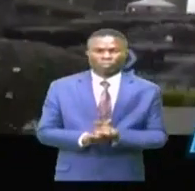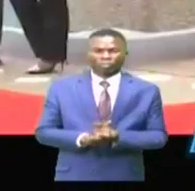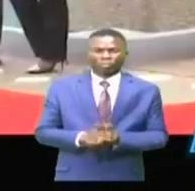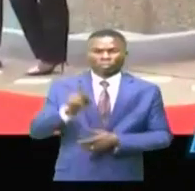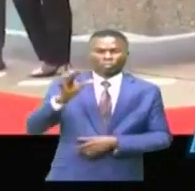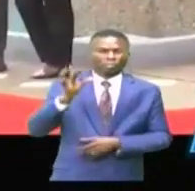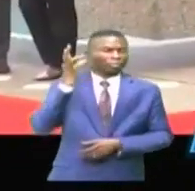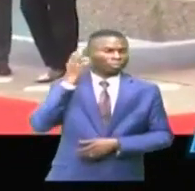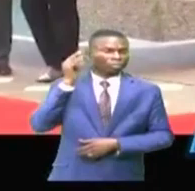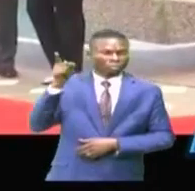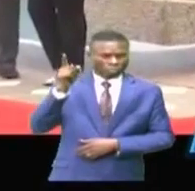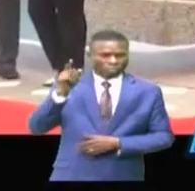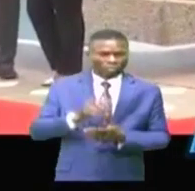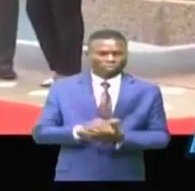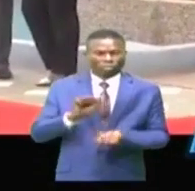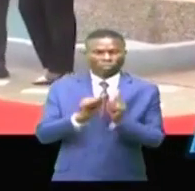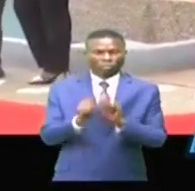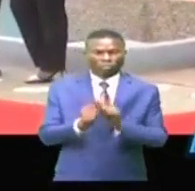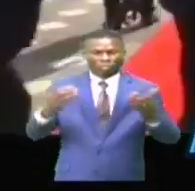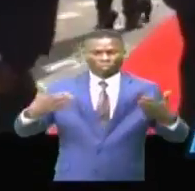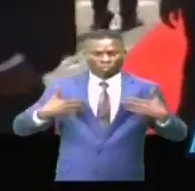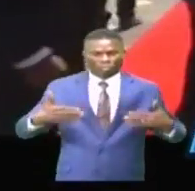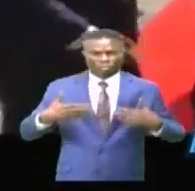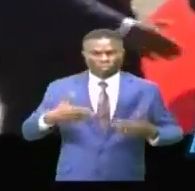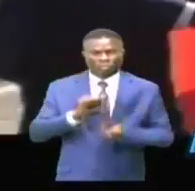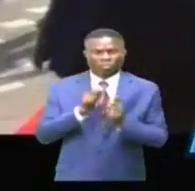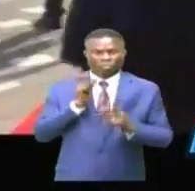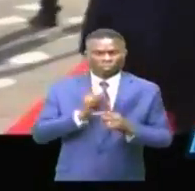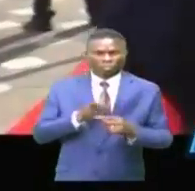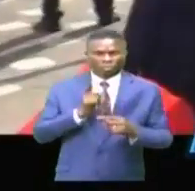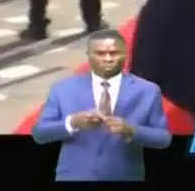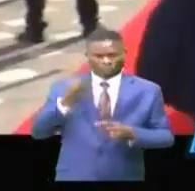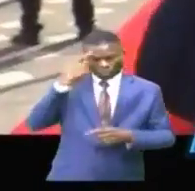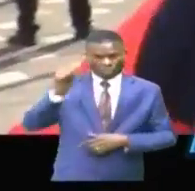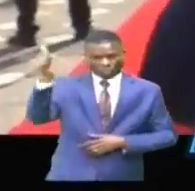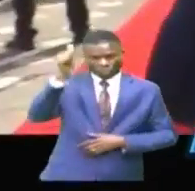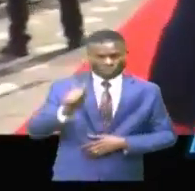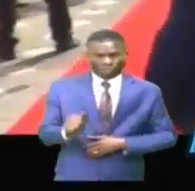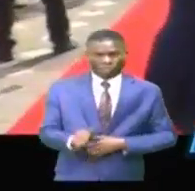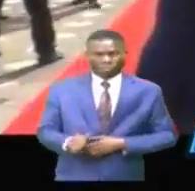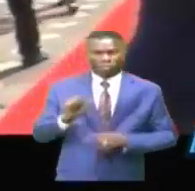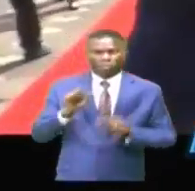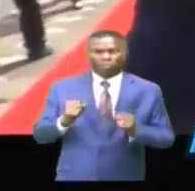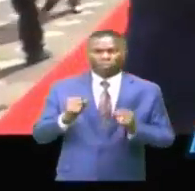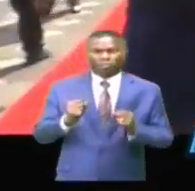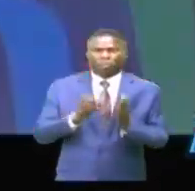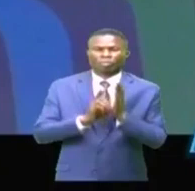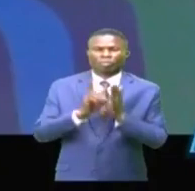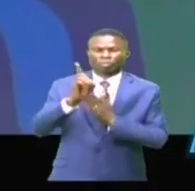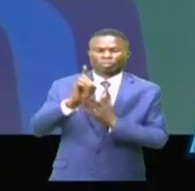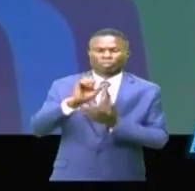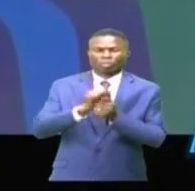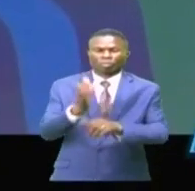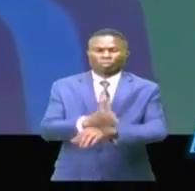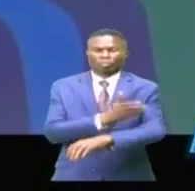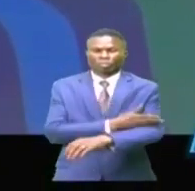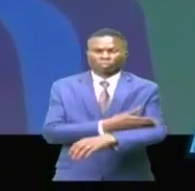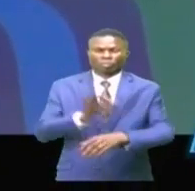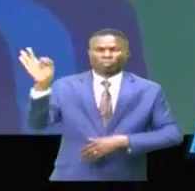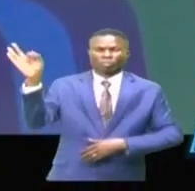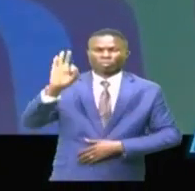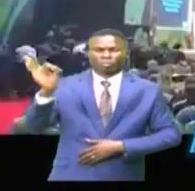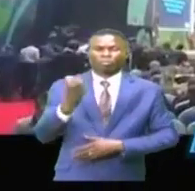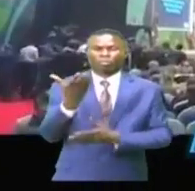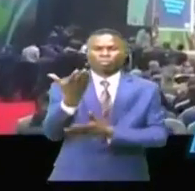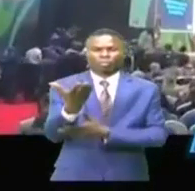Kenya le sommet sur les climats a pour objectif de faire de l'Afrique une puissance émergente en matière de croissance verte et de